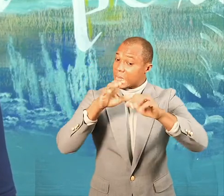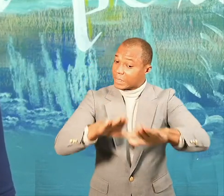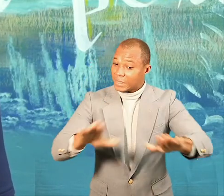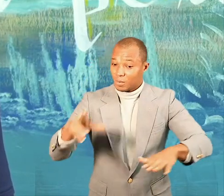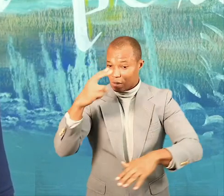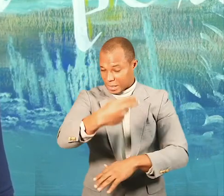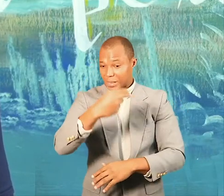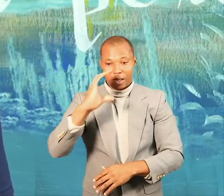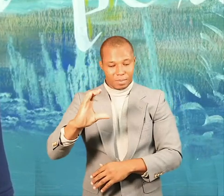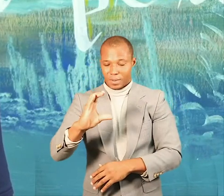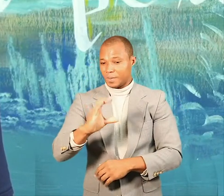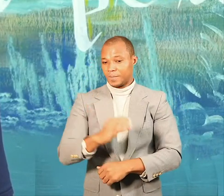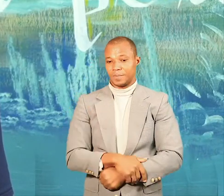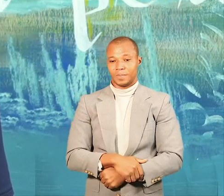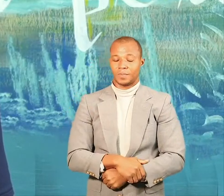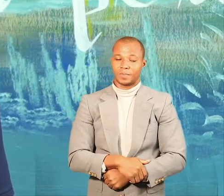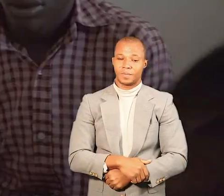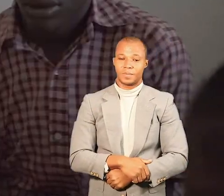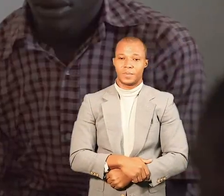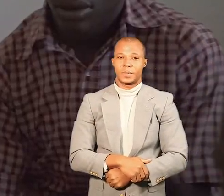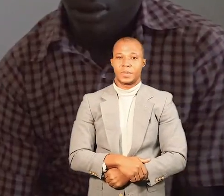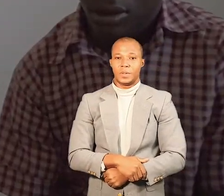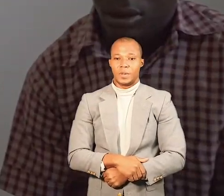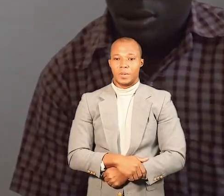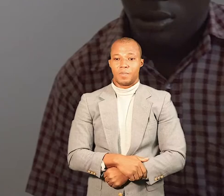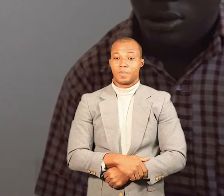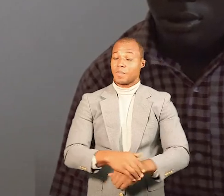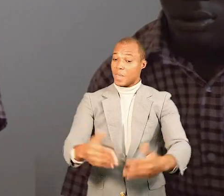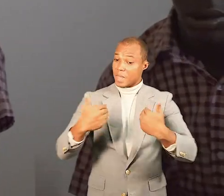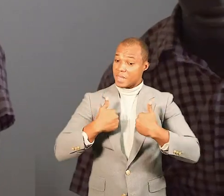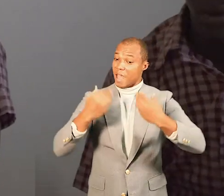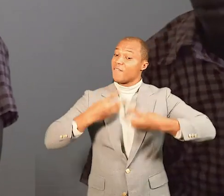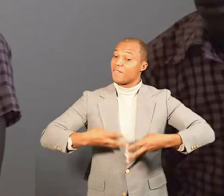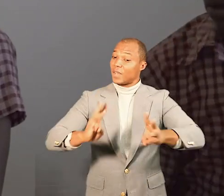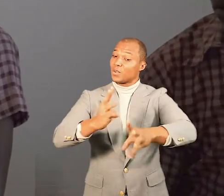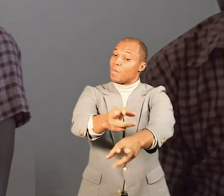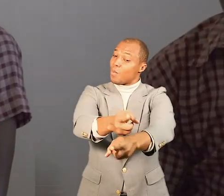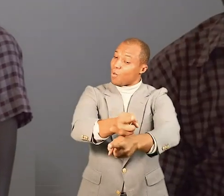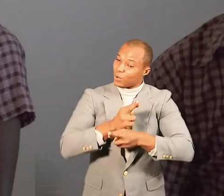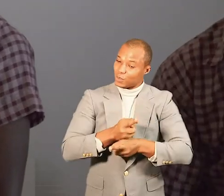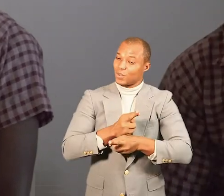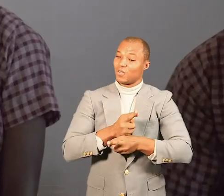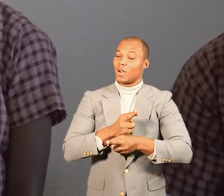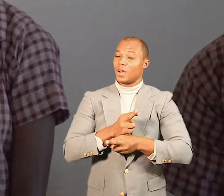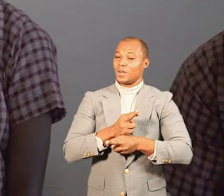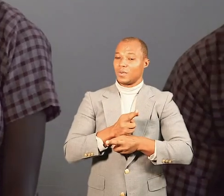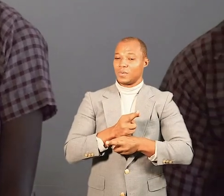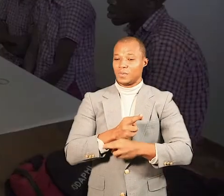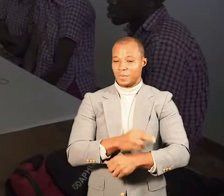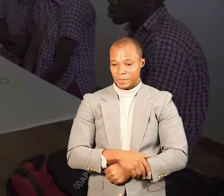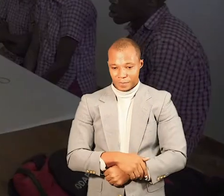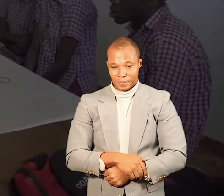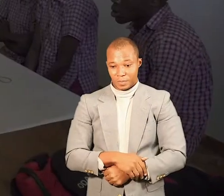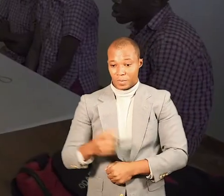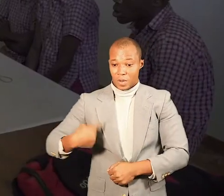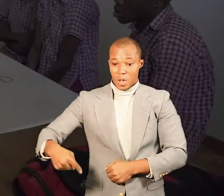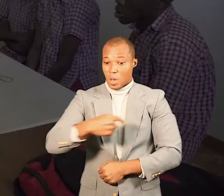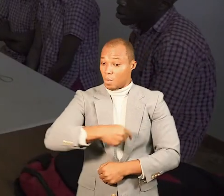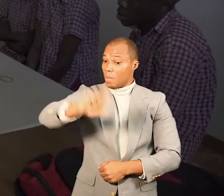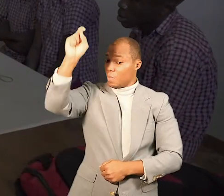gens avec monde qui gen même et qui même gens avec ou capable capter yo ou gen façon raquer yo gen façon pour capter